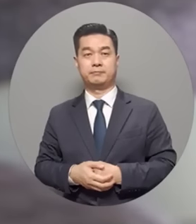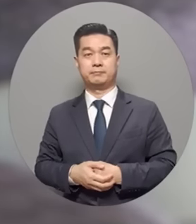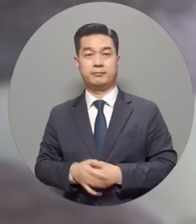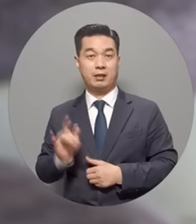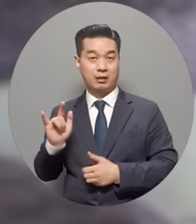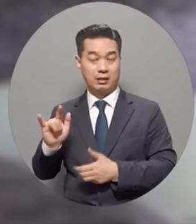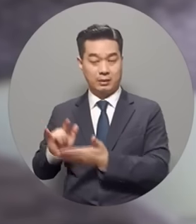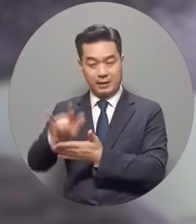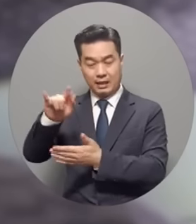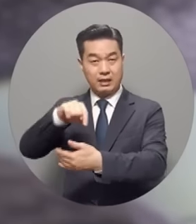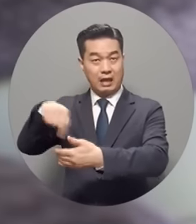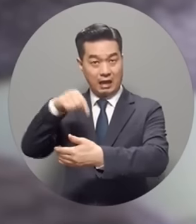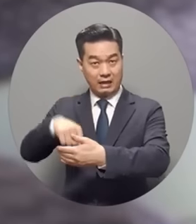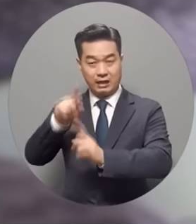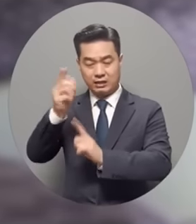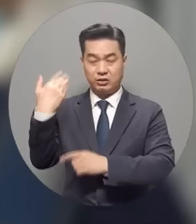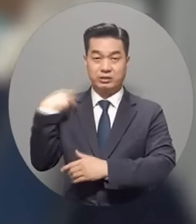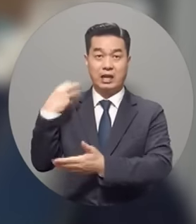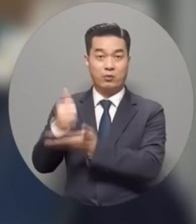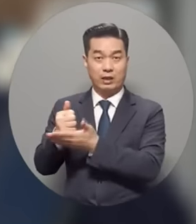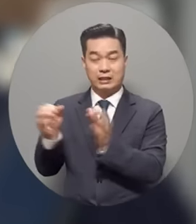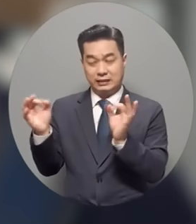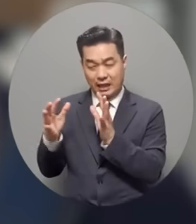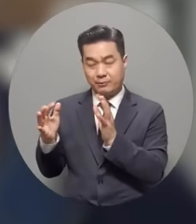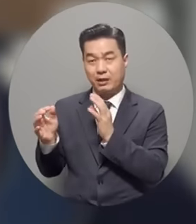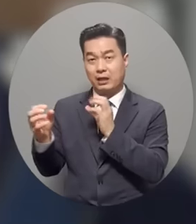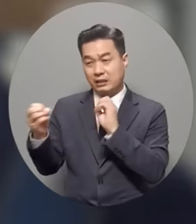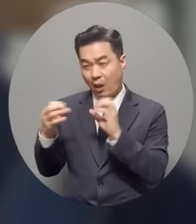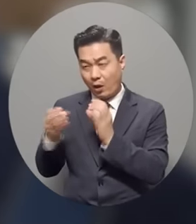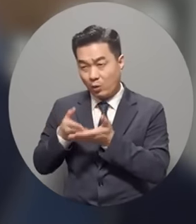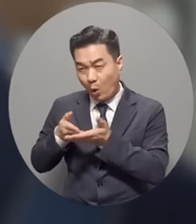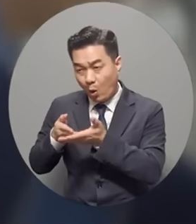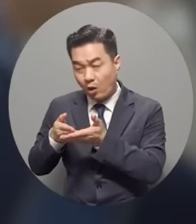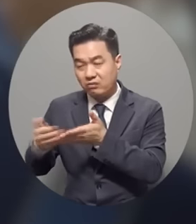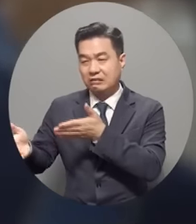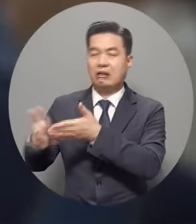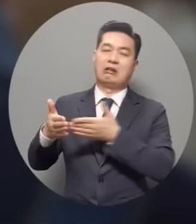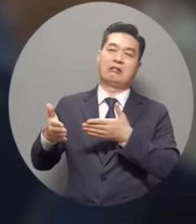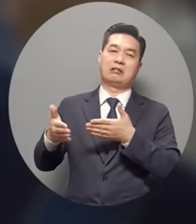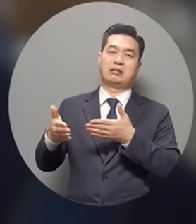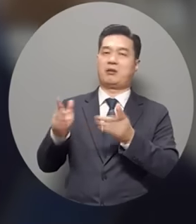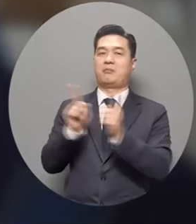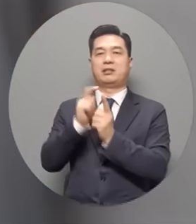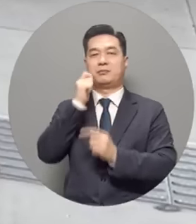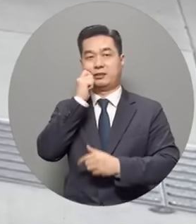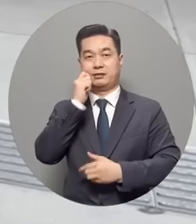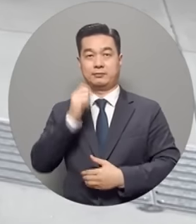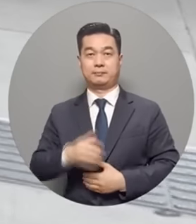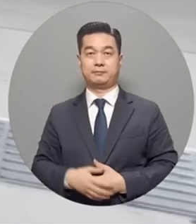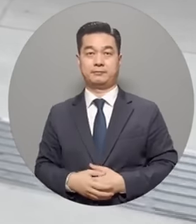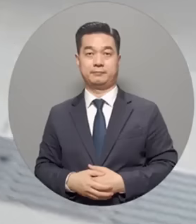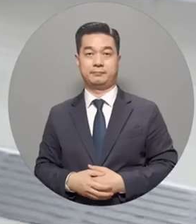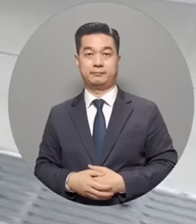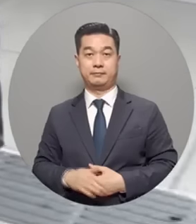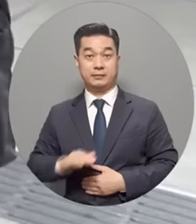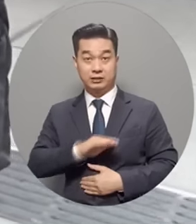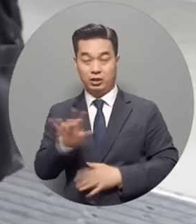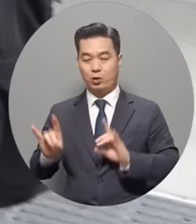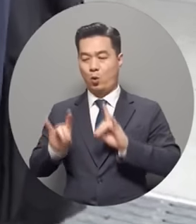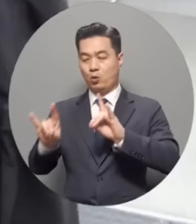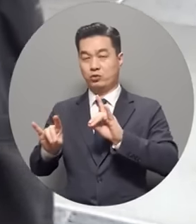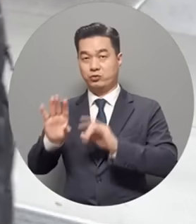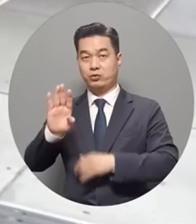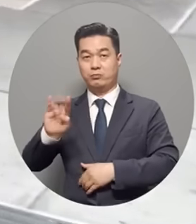기내에서는 이 전 장관과 잠시 대화할 수 있을지 요청했다 거절당했고 이후 만날 수 없었습니다. 저희는 호주 브리즈번